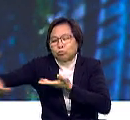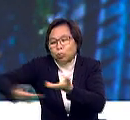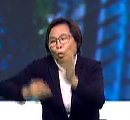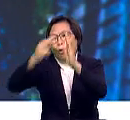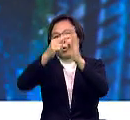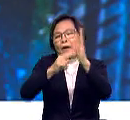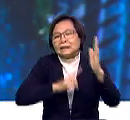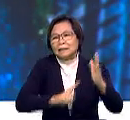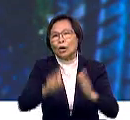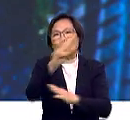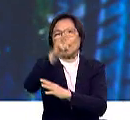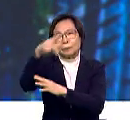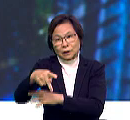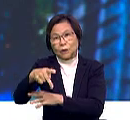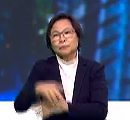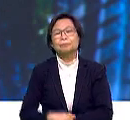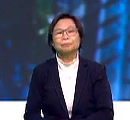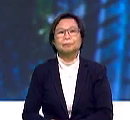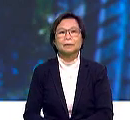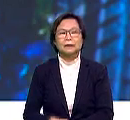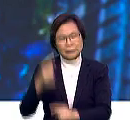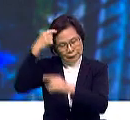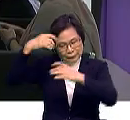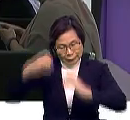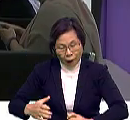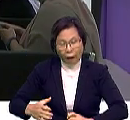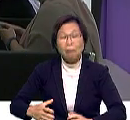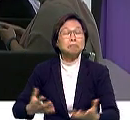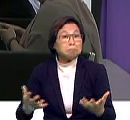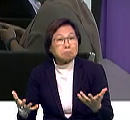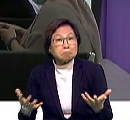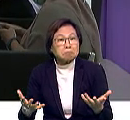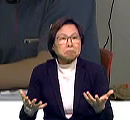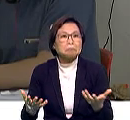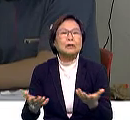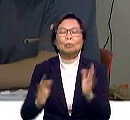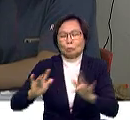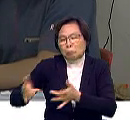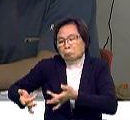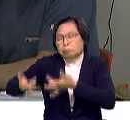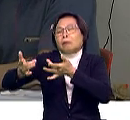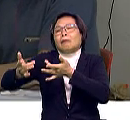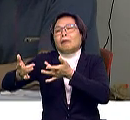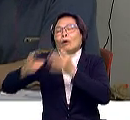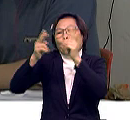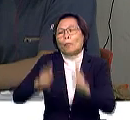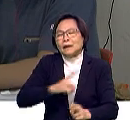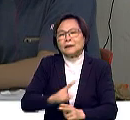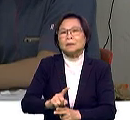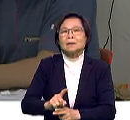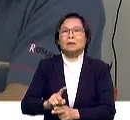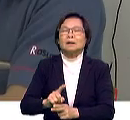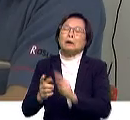hukum syarak wilayah persekutuan. Ketetapan itu dibuat dengan mengambil kira usaha meringankan beban umat Islam